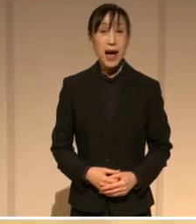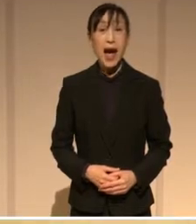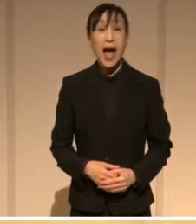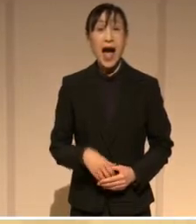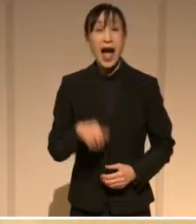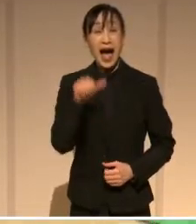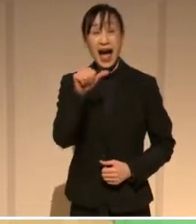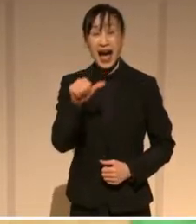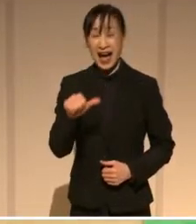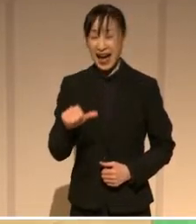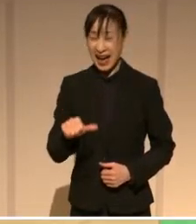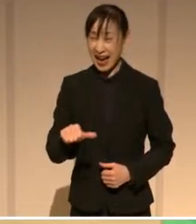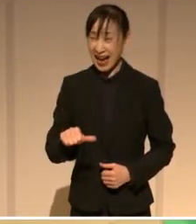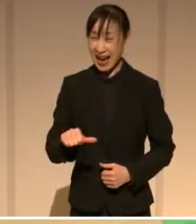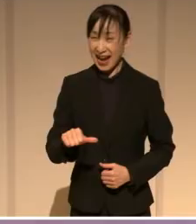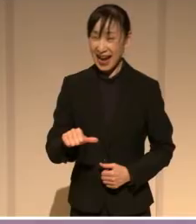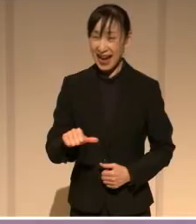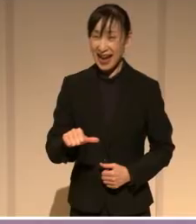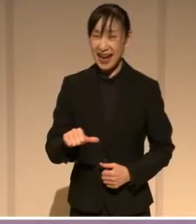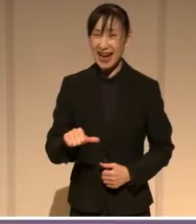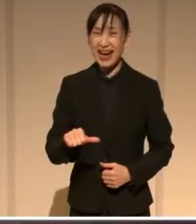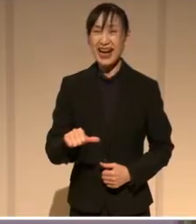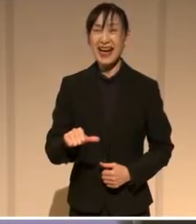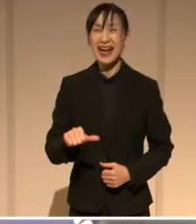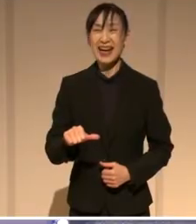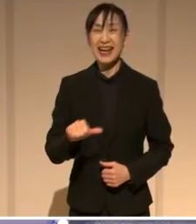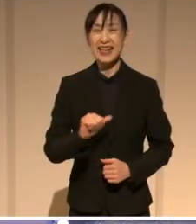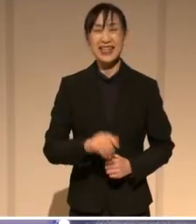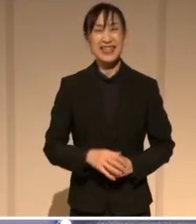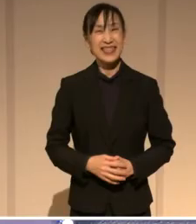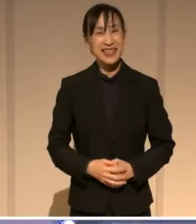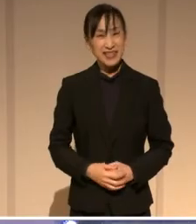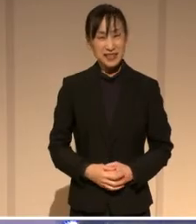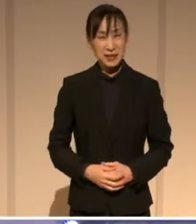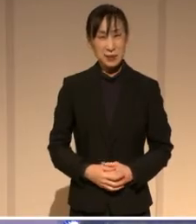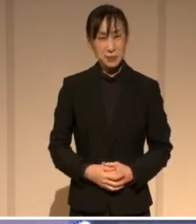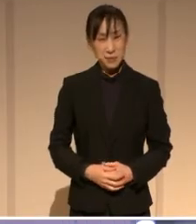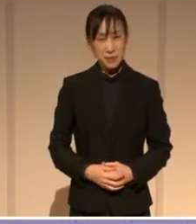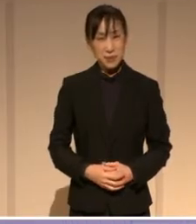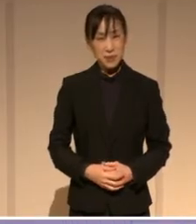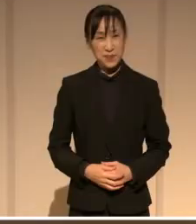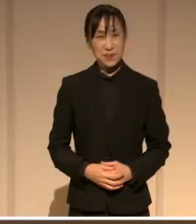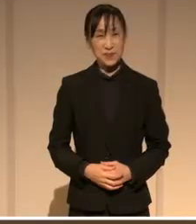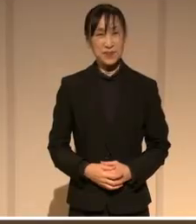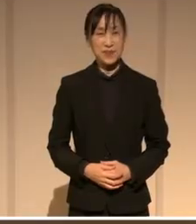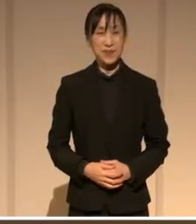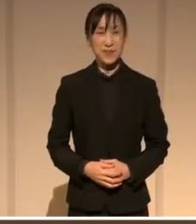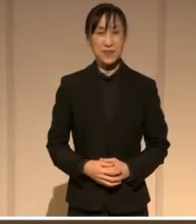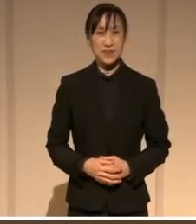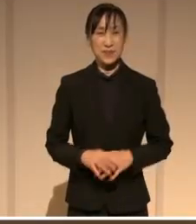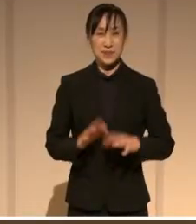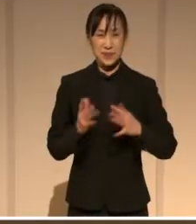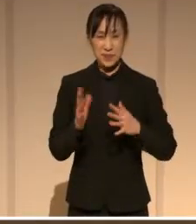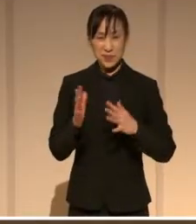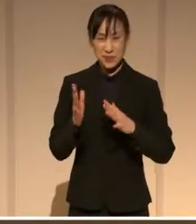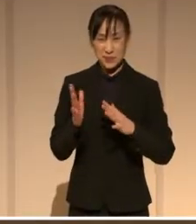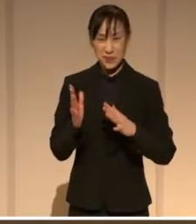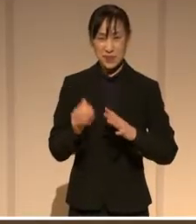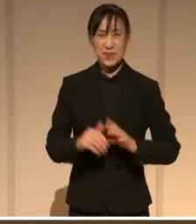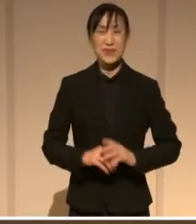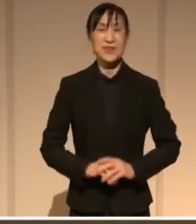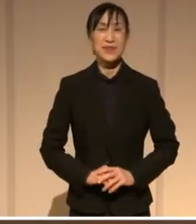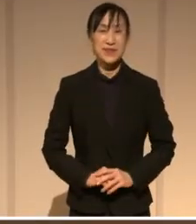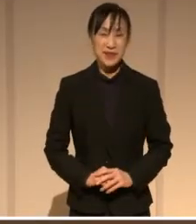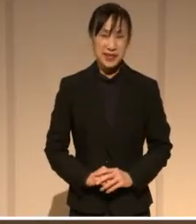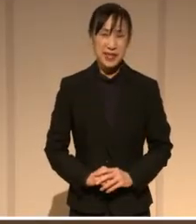ああああっはぁ走っいやいや